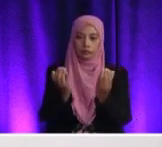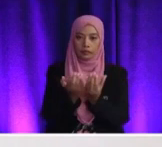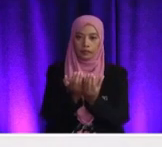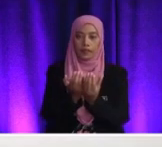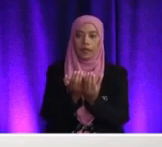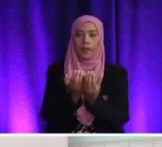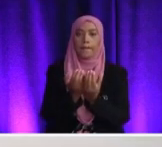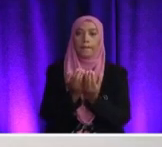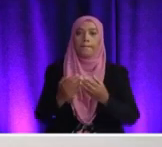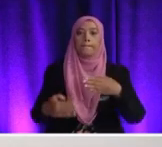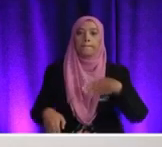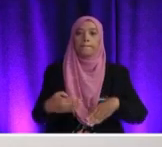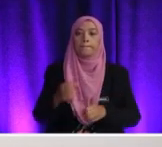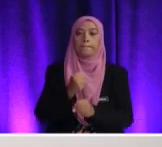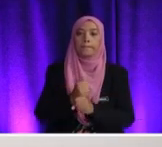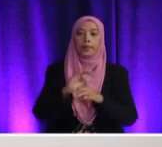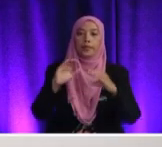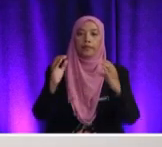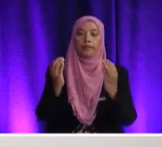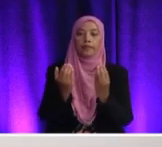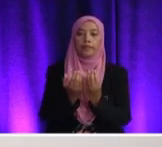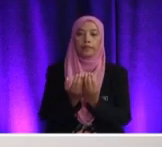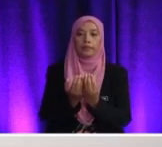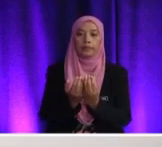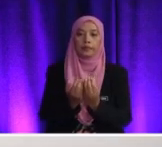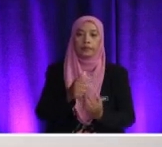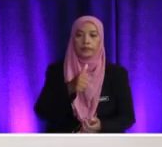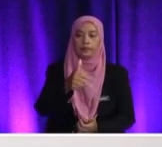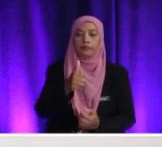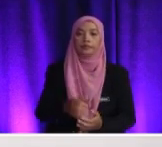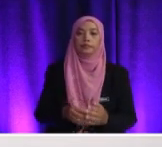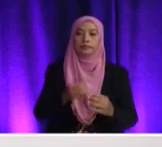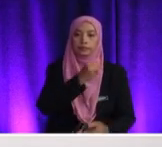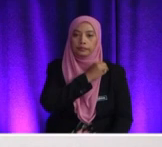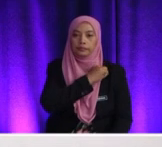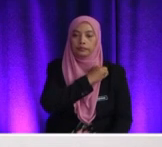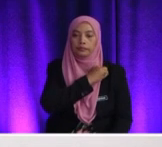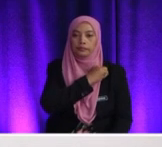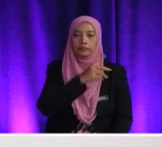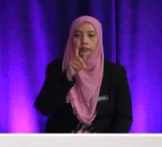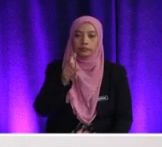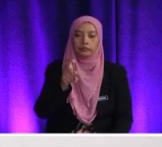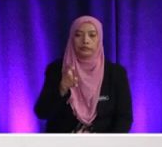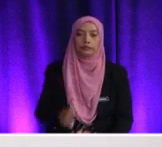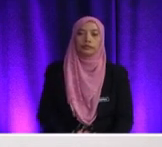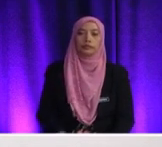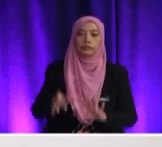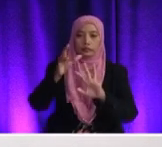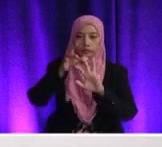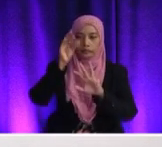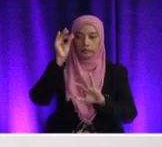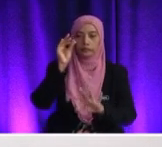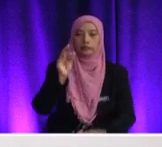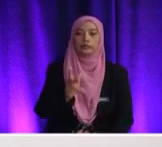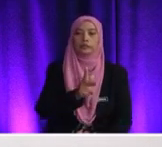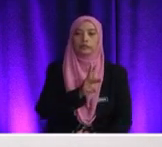berpasukan sangat penting untuk kita menempuh alam kedai Nanti majikan sudah tentu akan memilih pekerja yang boleh bekerja dan